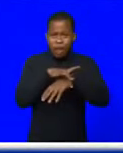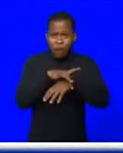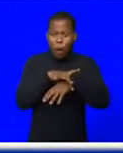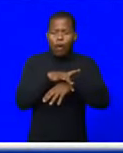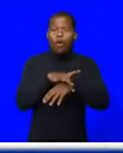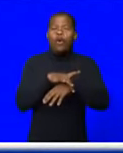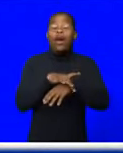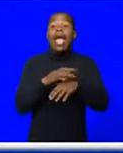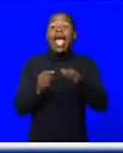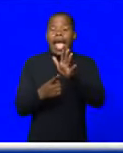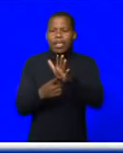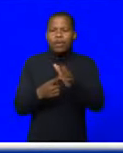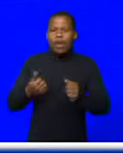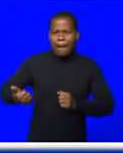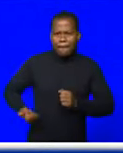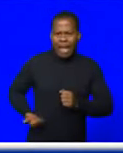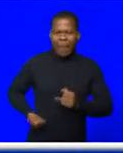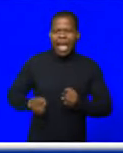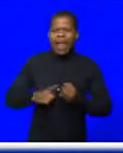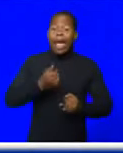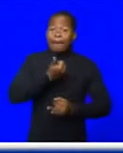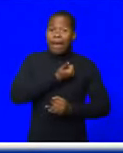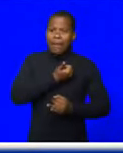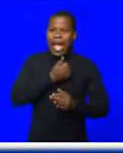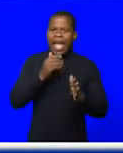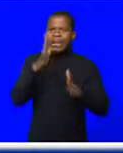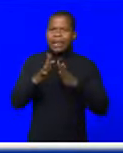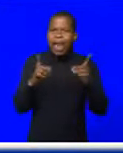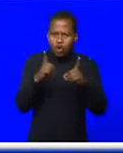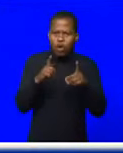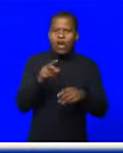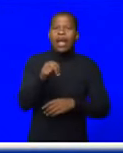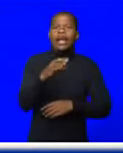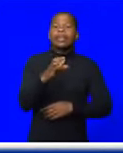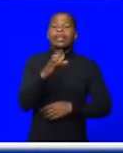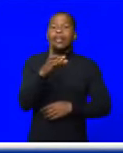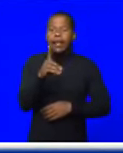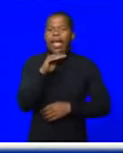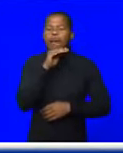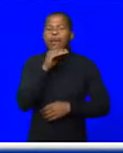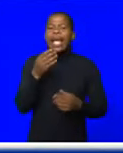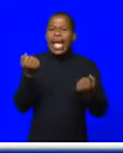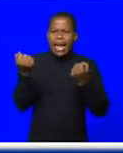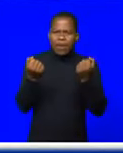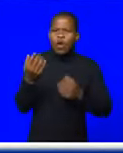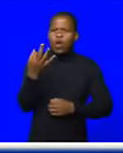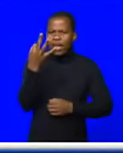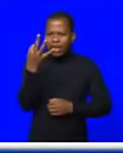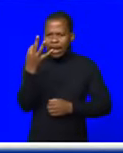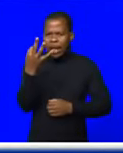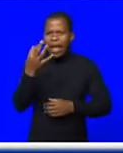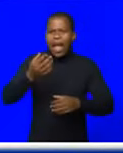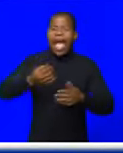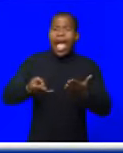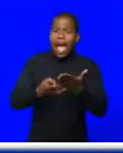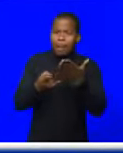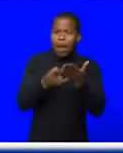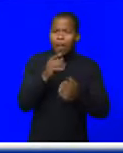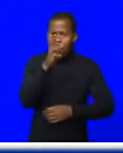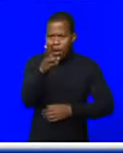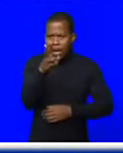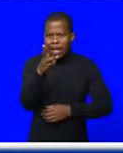Kunetimoto ke letinsathu kulengama double cabs etawusebenza lo msebenzi dehambise lo msebenzi emakhaya. Kuthi la